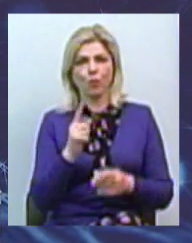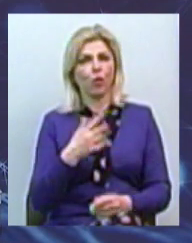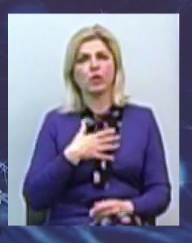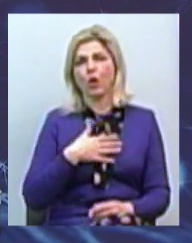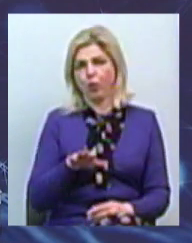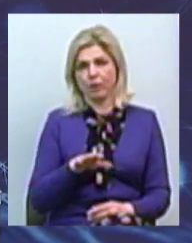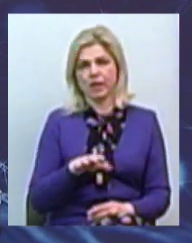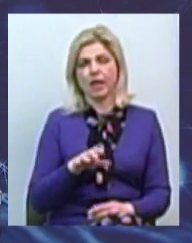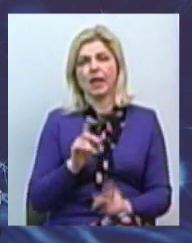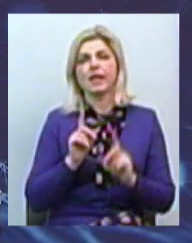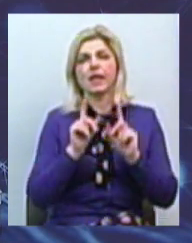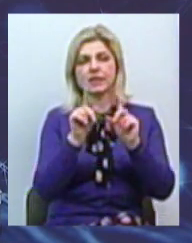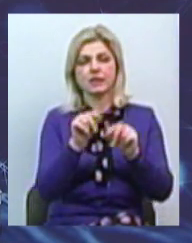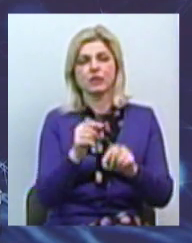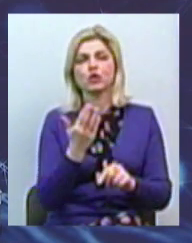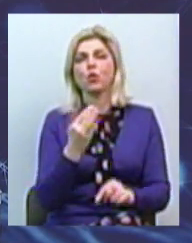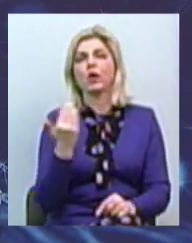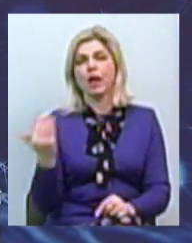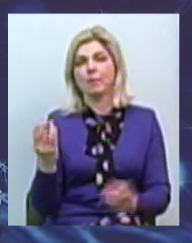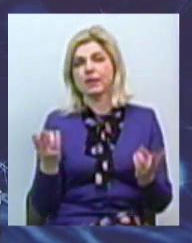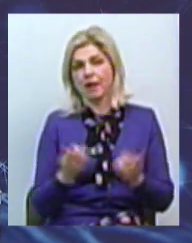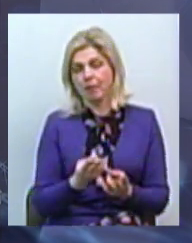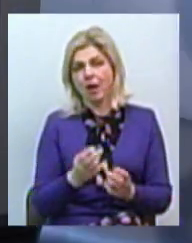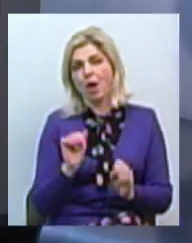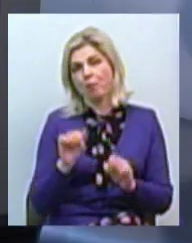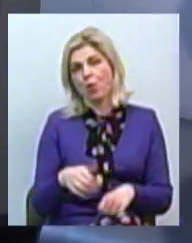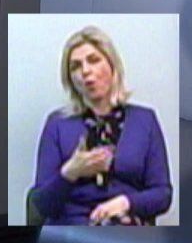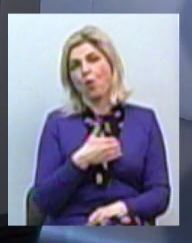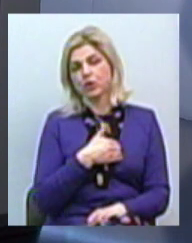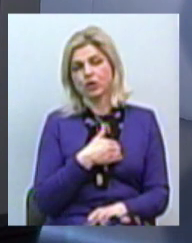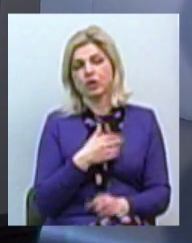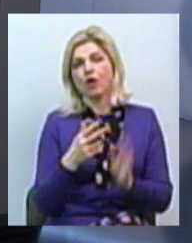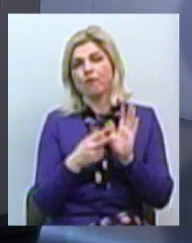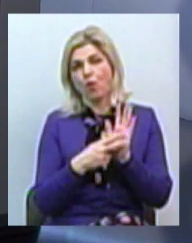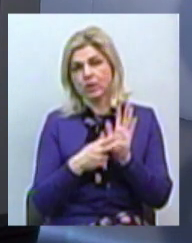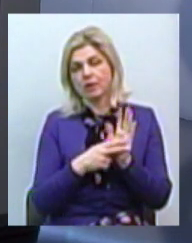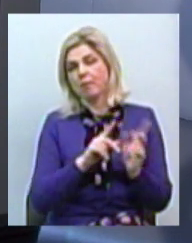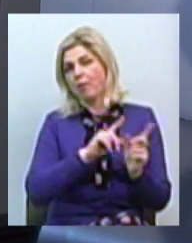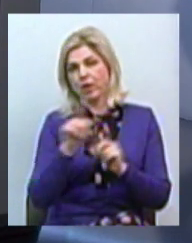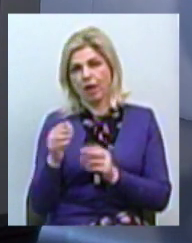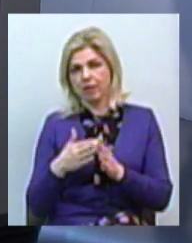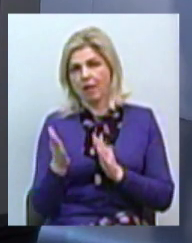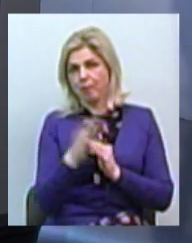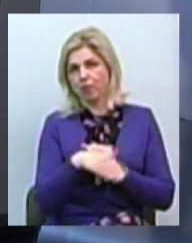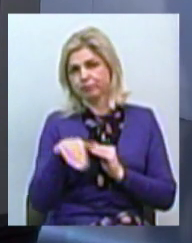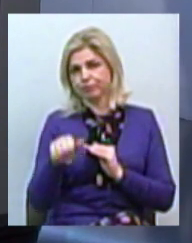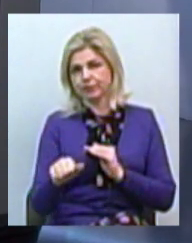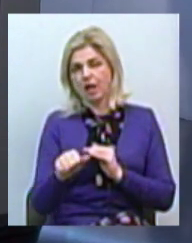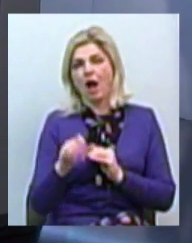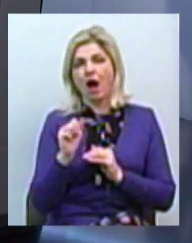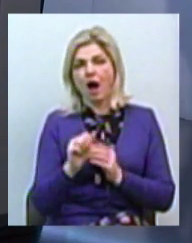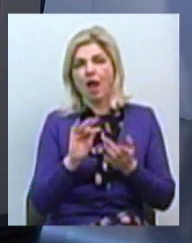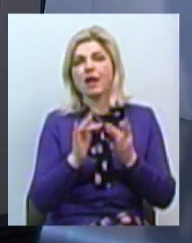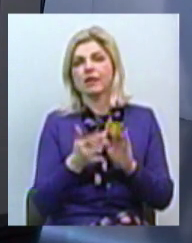люблять їздити там стільки, скільки їм треба їздити, а може там, хоче він там о 8 поїхати додому, а має їздити там до 12,